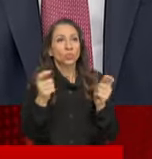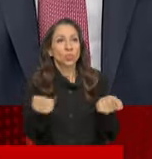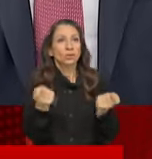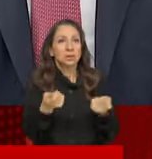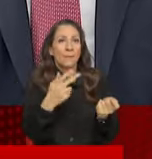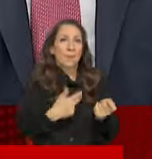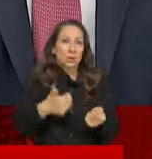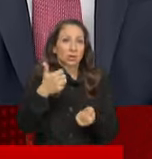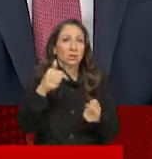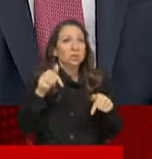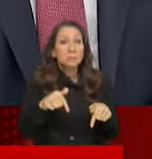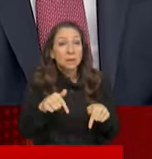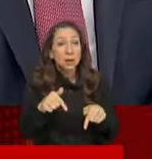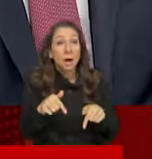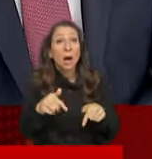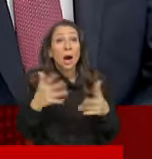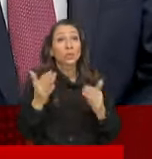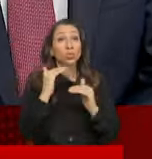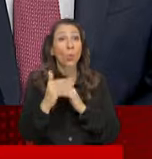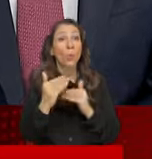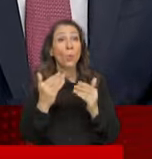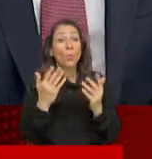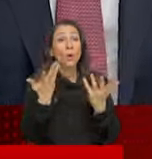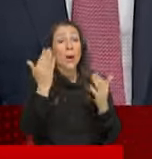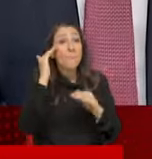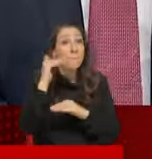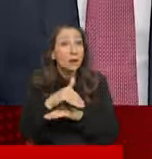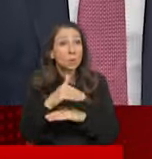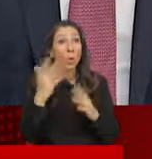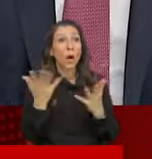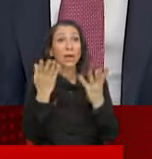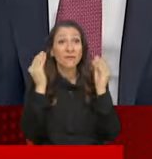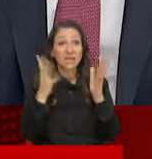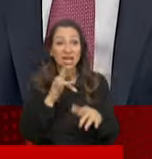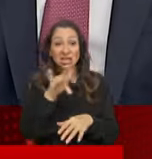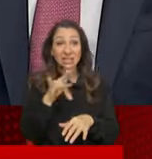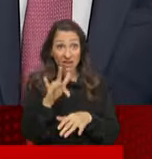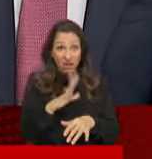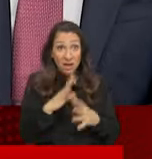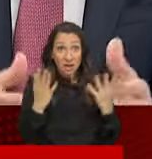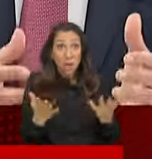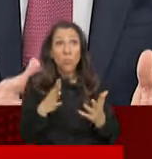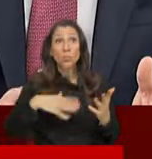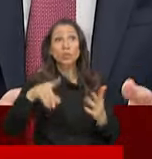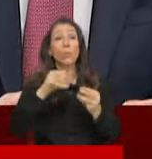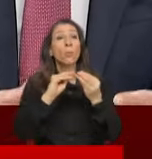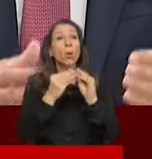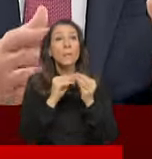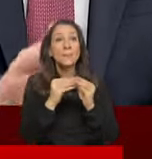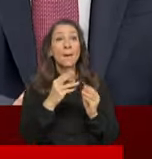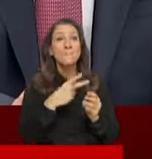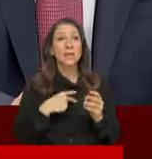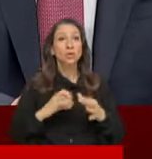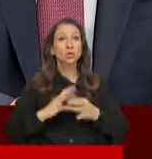gelirdi belediye başkanları Şimdi artık toplum o kadar çok mağdur ve o kadar çok işsizlik var ki bütün bu sorunları